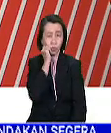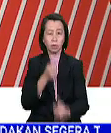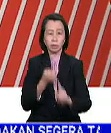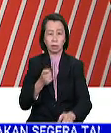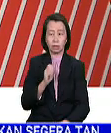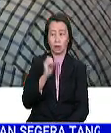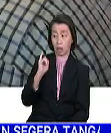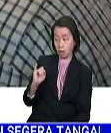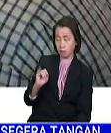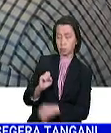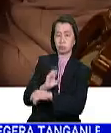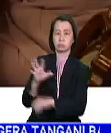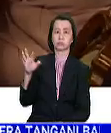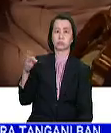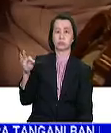buruk COVID-19.